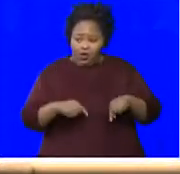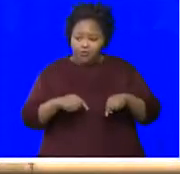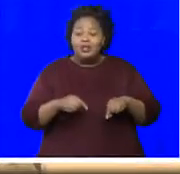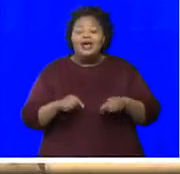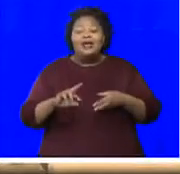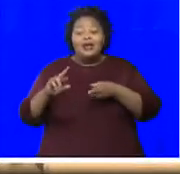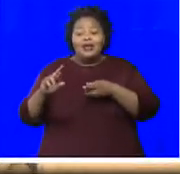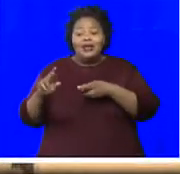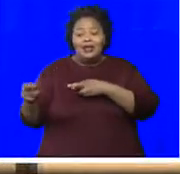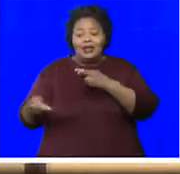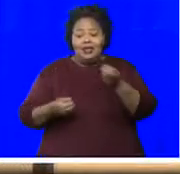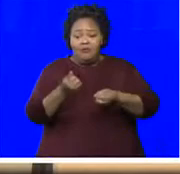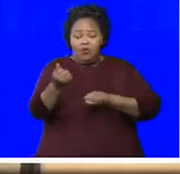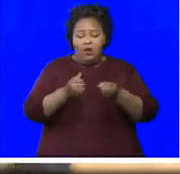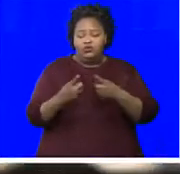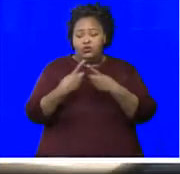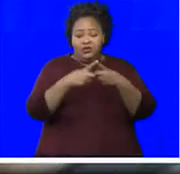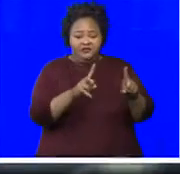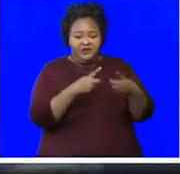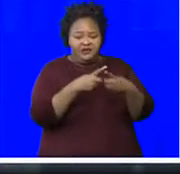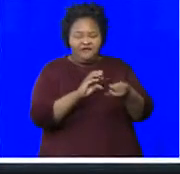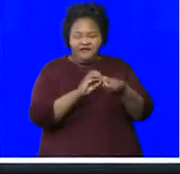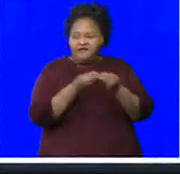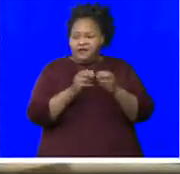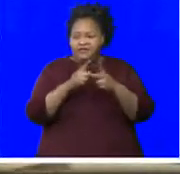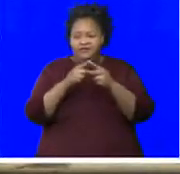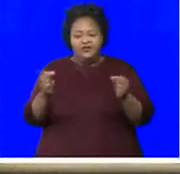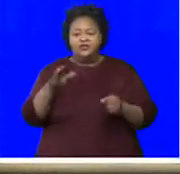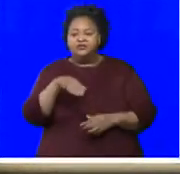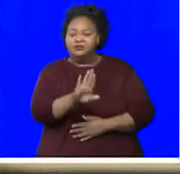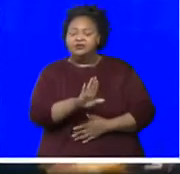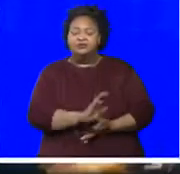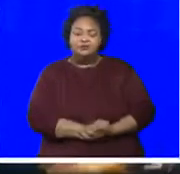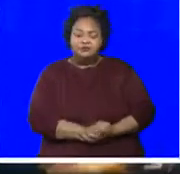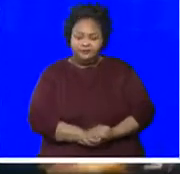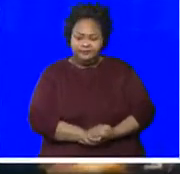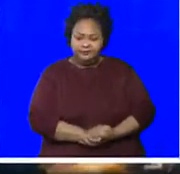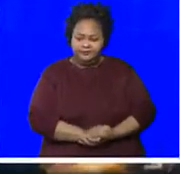Tindzaba Eswatini TV kubika samkelisiwe khoza eMbabane.